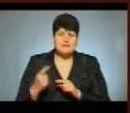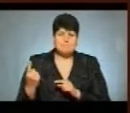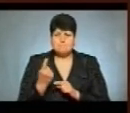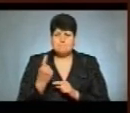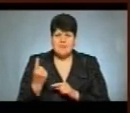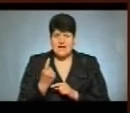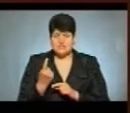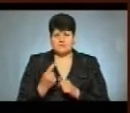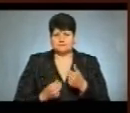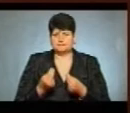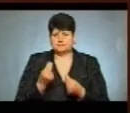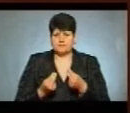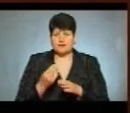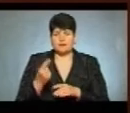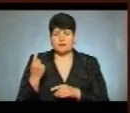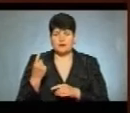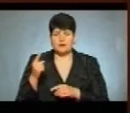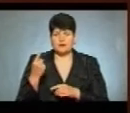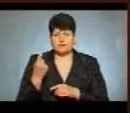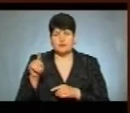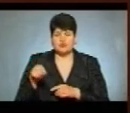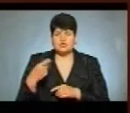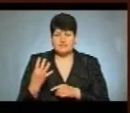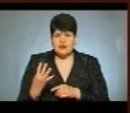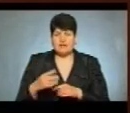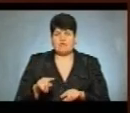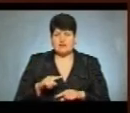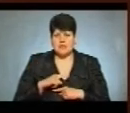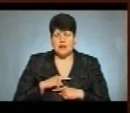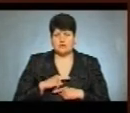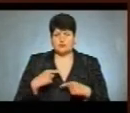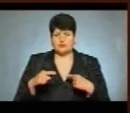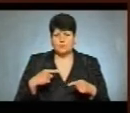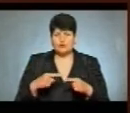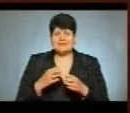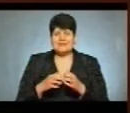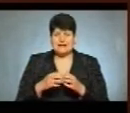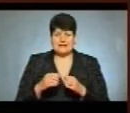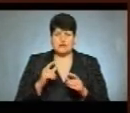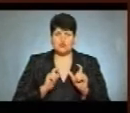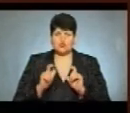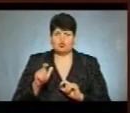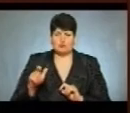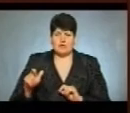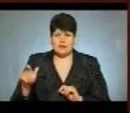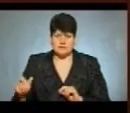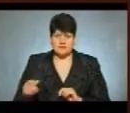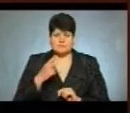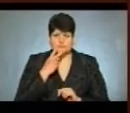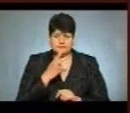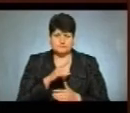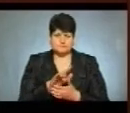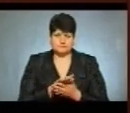матч чвертьфіналу Чемпіонату України з футболу серед студентів. Як проходив поєдинок, дивіться у сюжеті